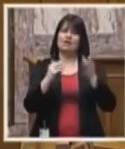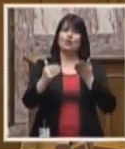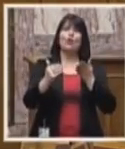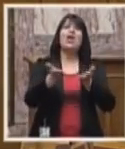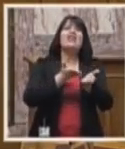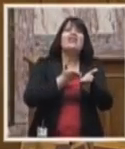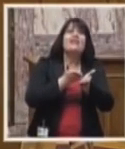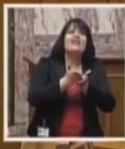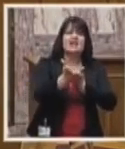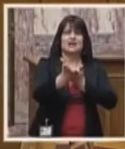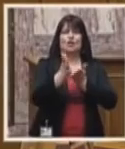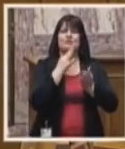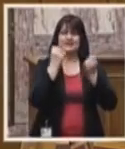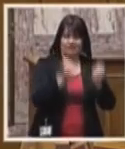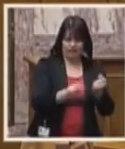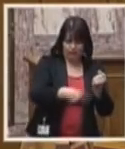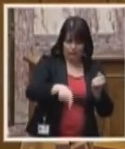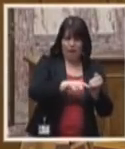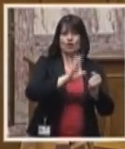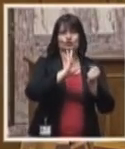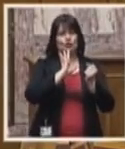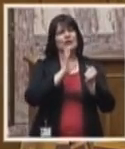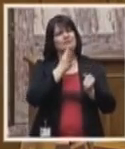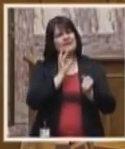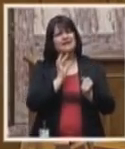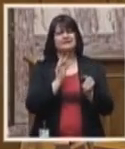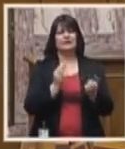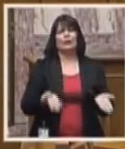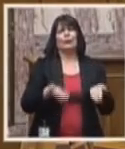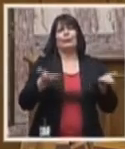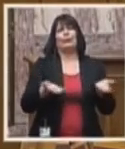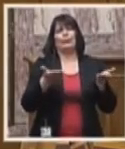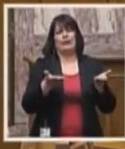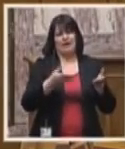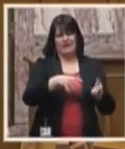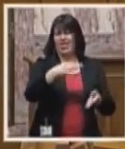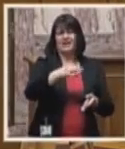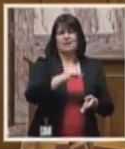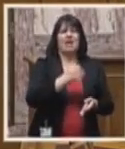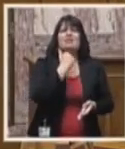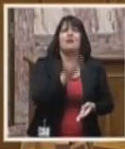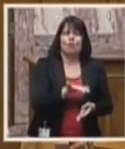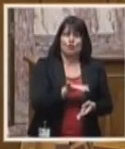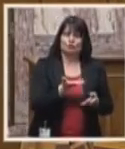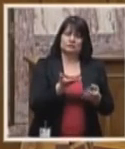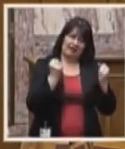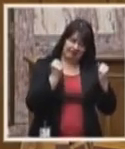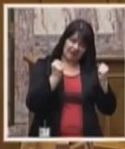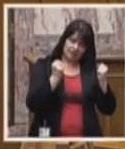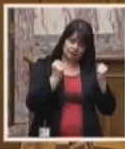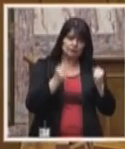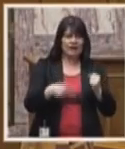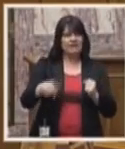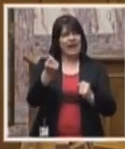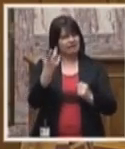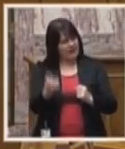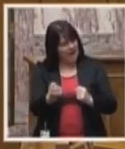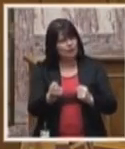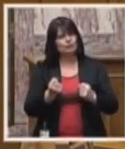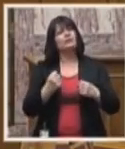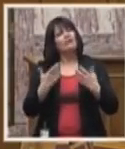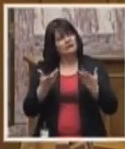βάρη ή να είναι πολύ πιο λίγα τα βάρη για τους αδύναμους, αναλογικά και περισσότερο για αυτούς που έχουν.